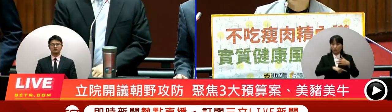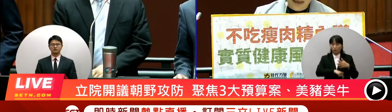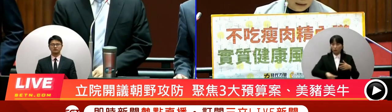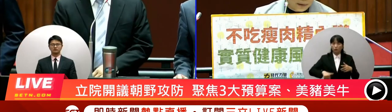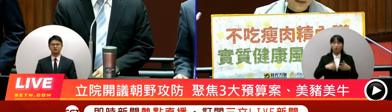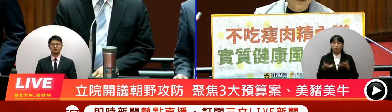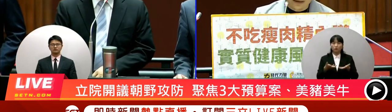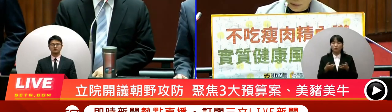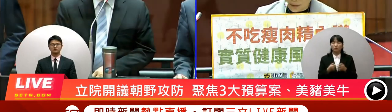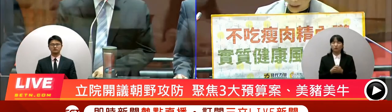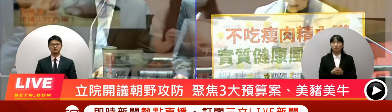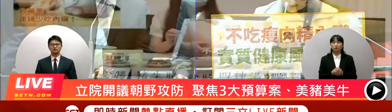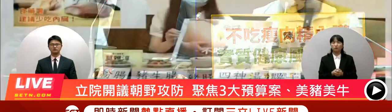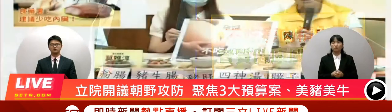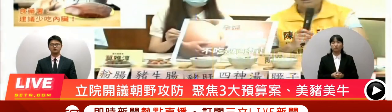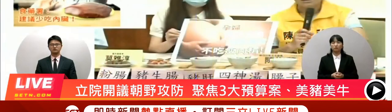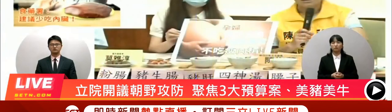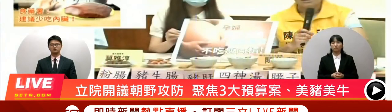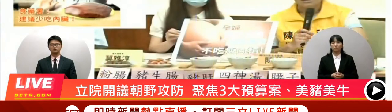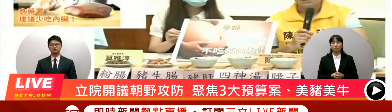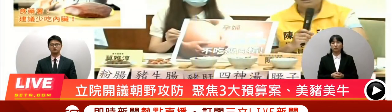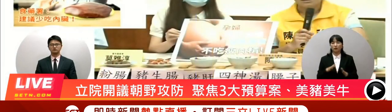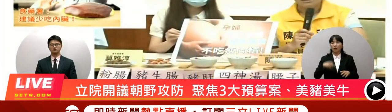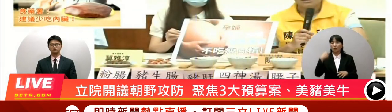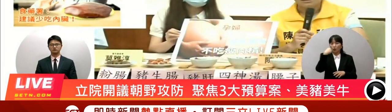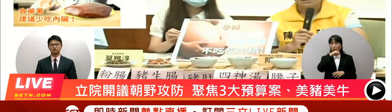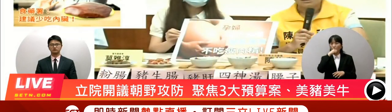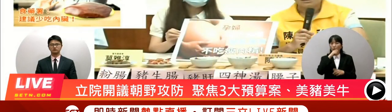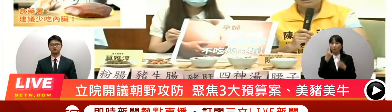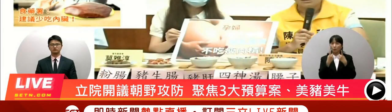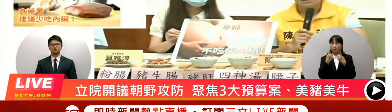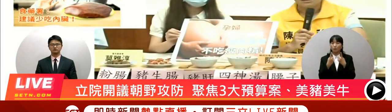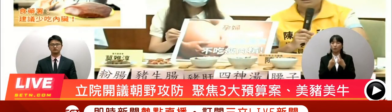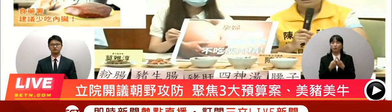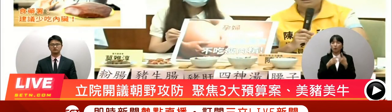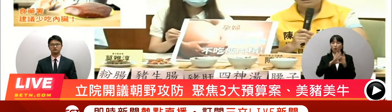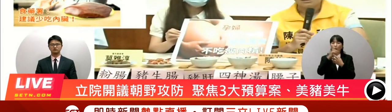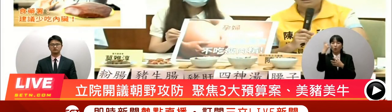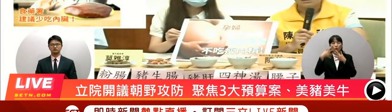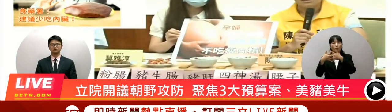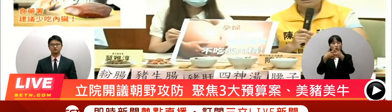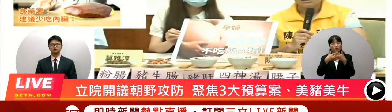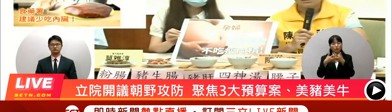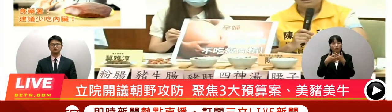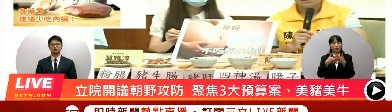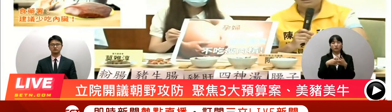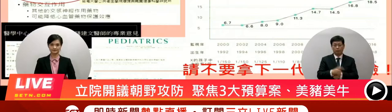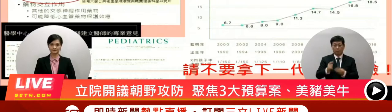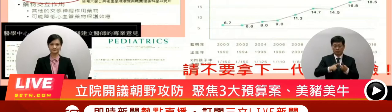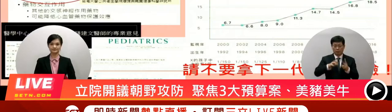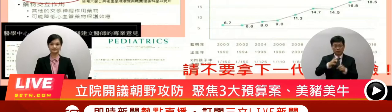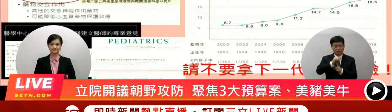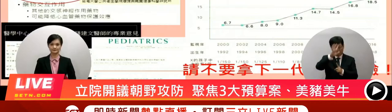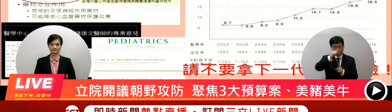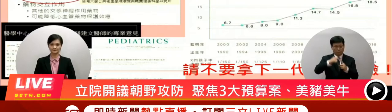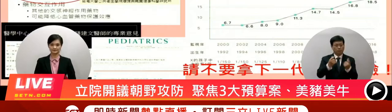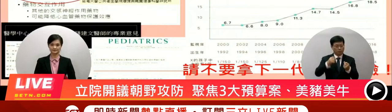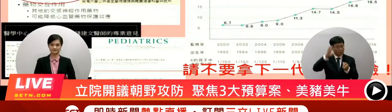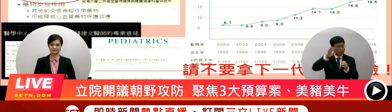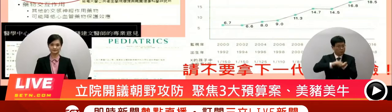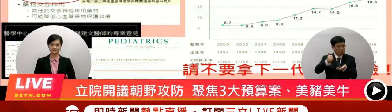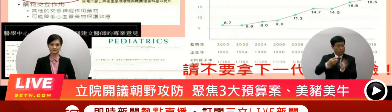内脏的问题，因为我们国人是比其他欧美啊哈，甚至我们吃的， 苏伟硕也提